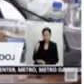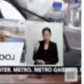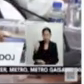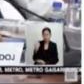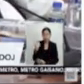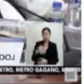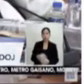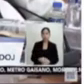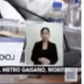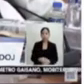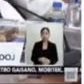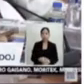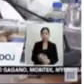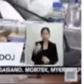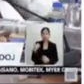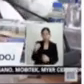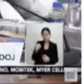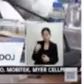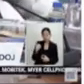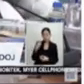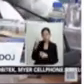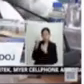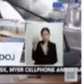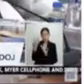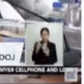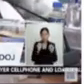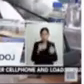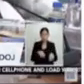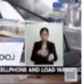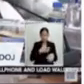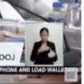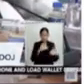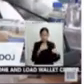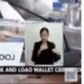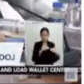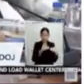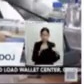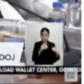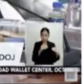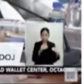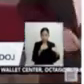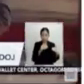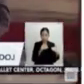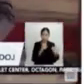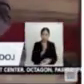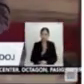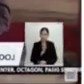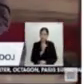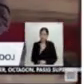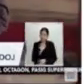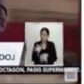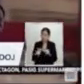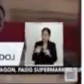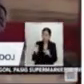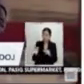kung pwede po sa level ko lang muna. Anyway, wala rin naman pong masama kung na-delay ko po. Napalaki